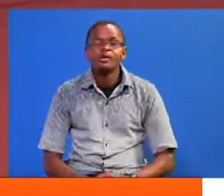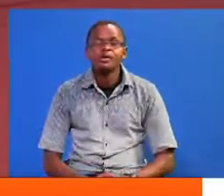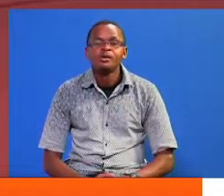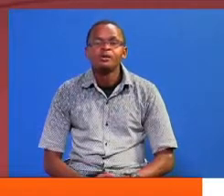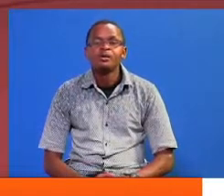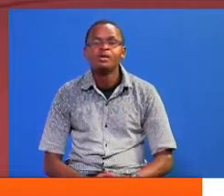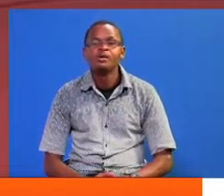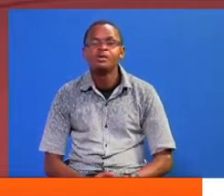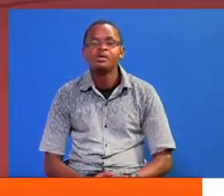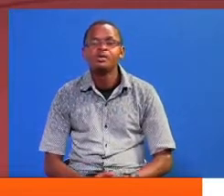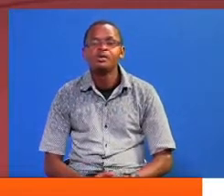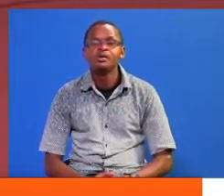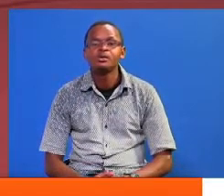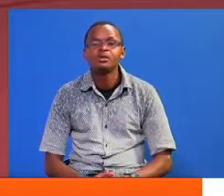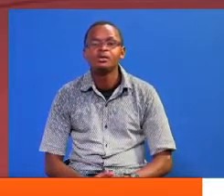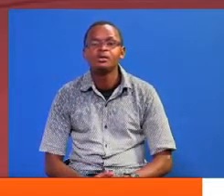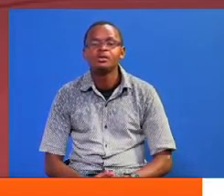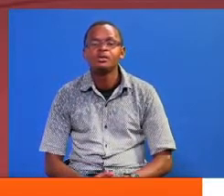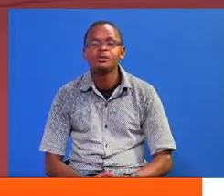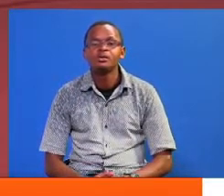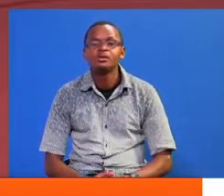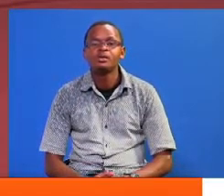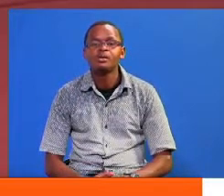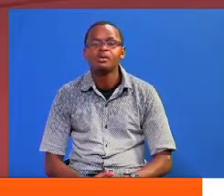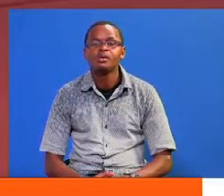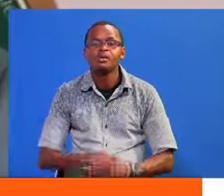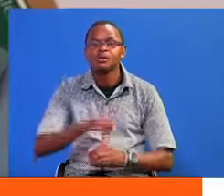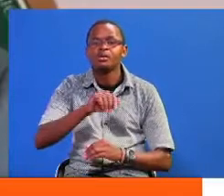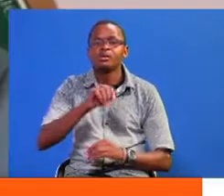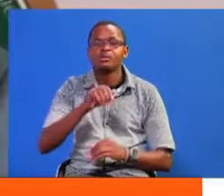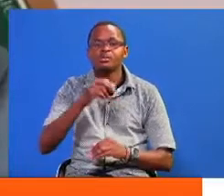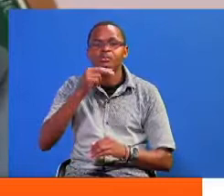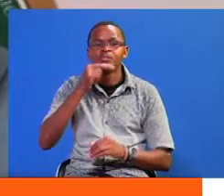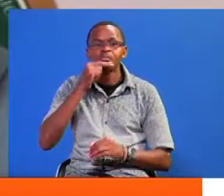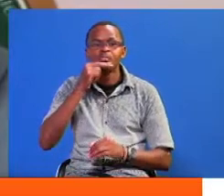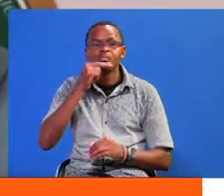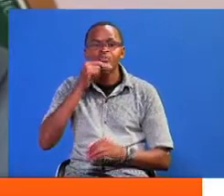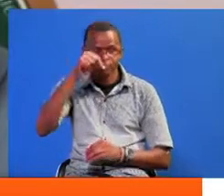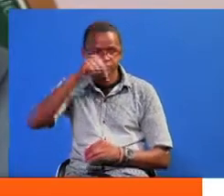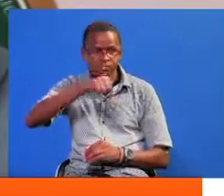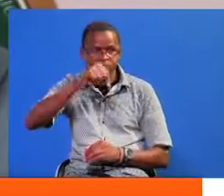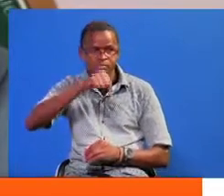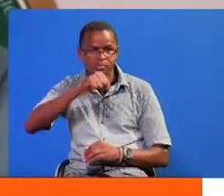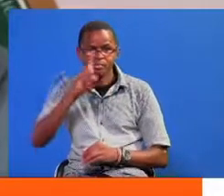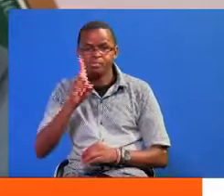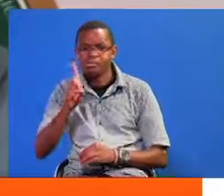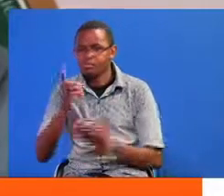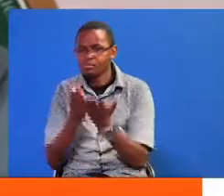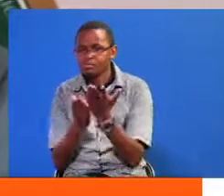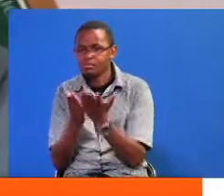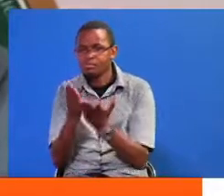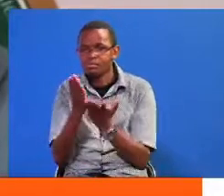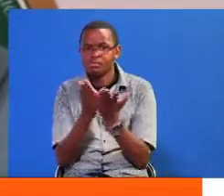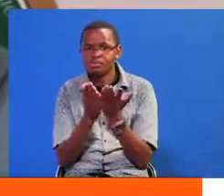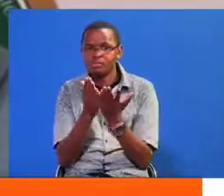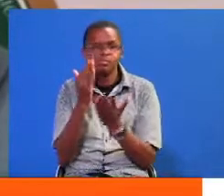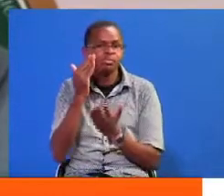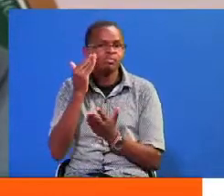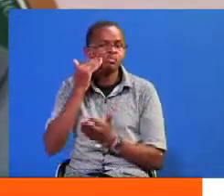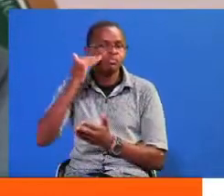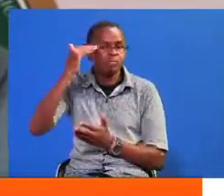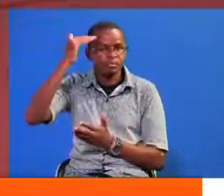And if I go any further, I'll be giving you the answer. Jumanne ya leo, jopo la tume ya huduma za mahakama